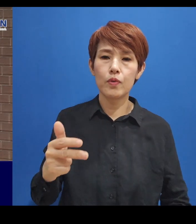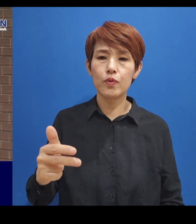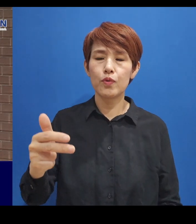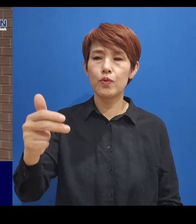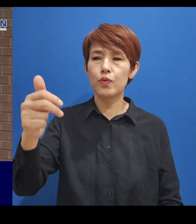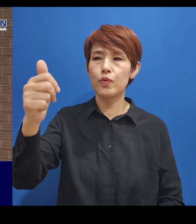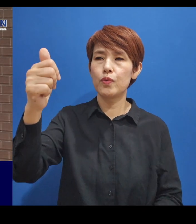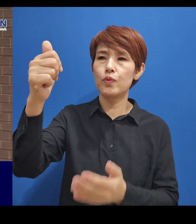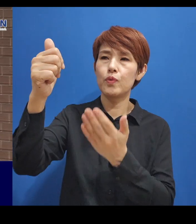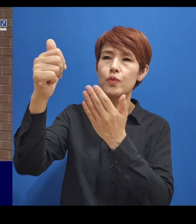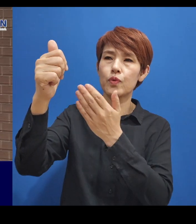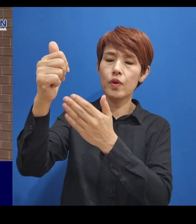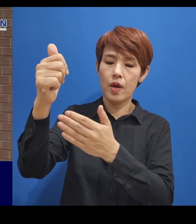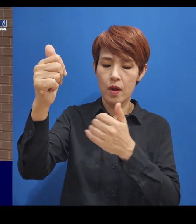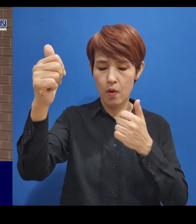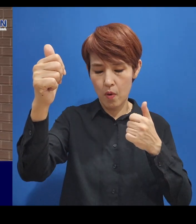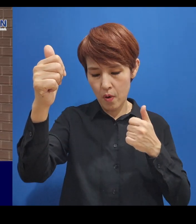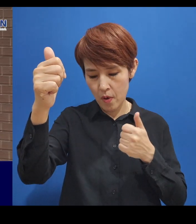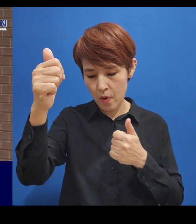부르며